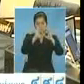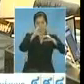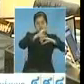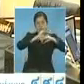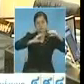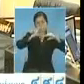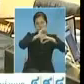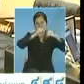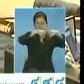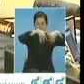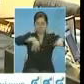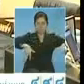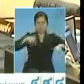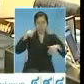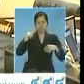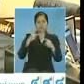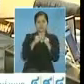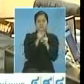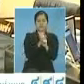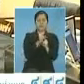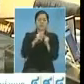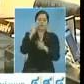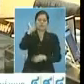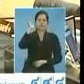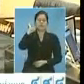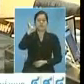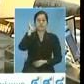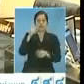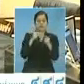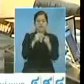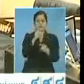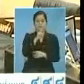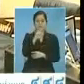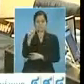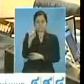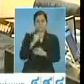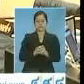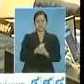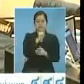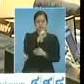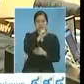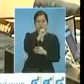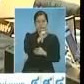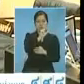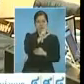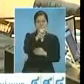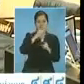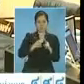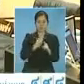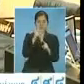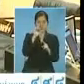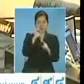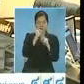ไปตามแถลงนโยบายที่ดิฉันได้มีการแถลงนโยบายไว้ต่อรัฐสภาเมื่อวันที่23สิงหาคม